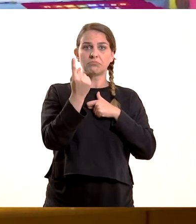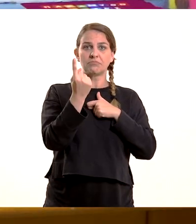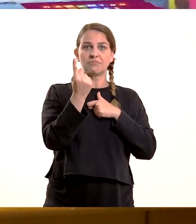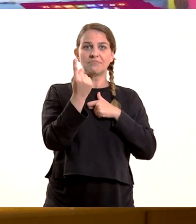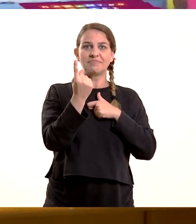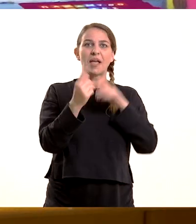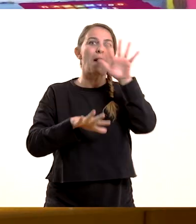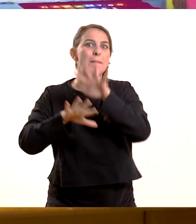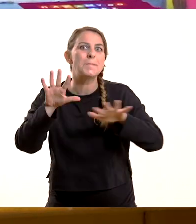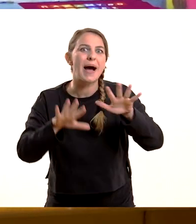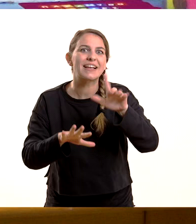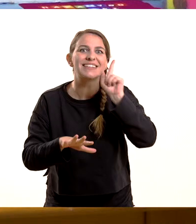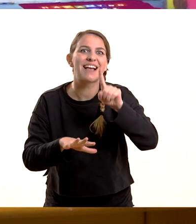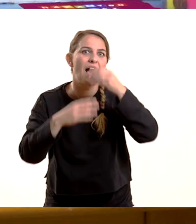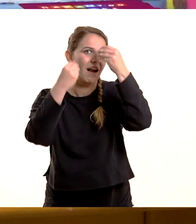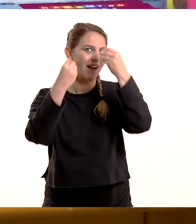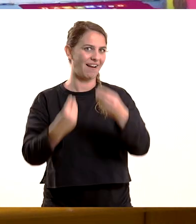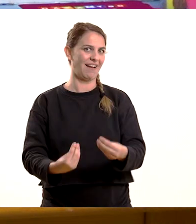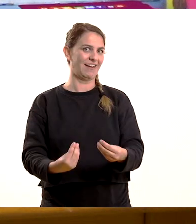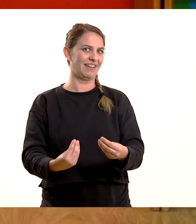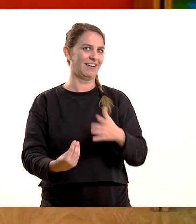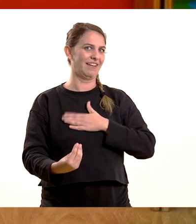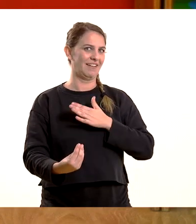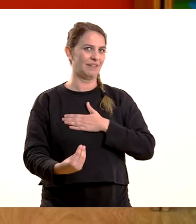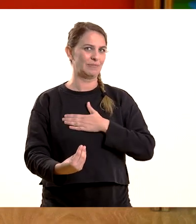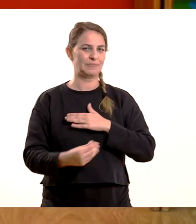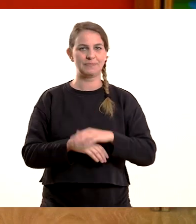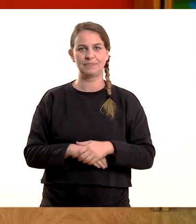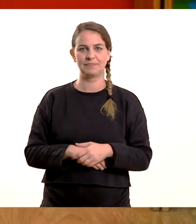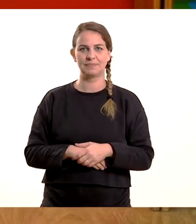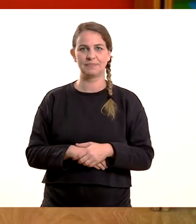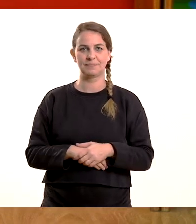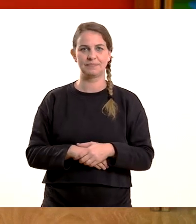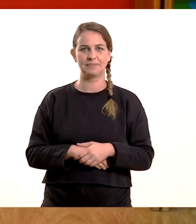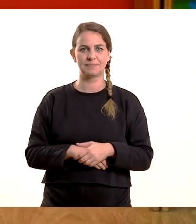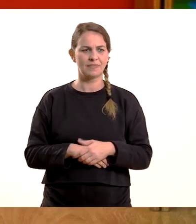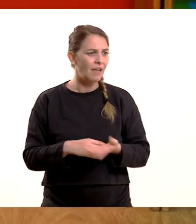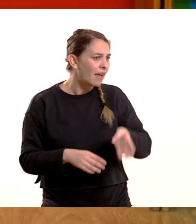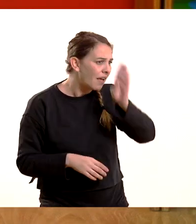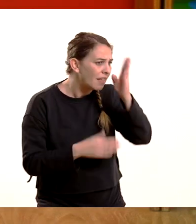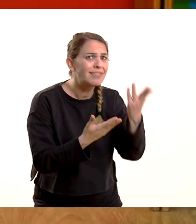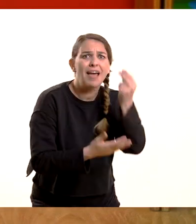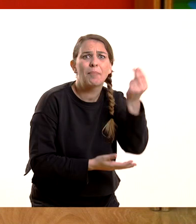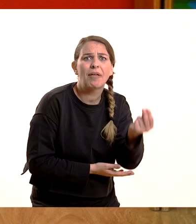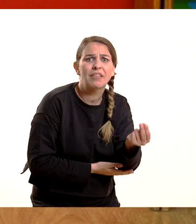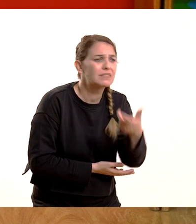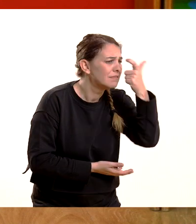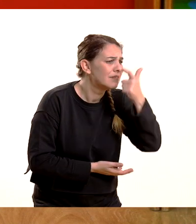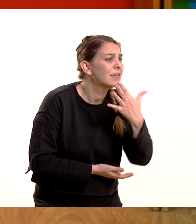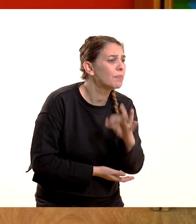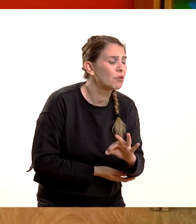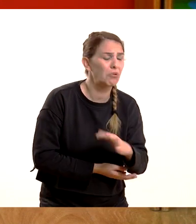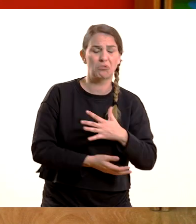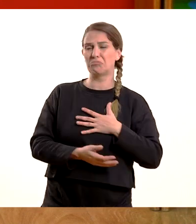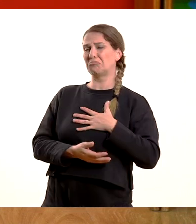μία καλή μαγισσούλα. Τι έχεις καλέ μου ζωγράφε, γιατί κλαις?